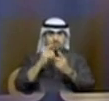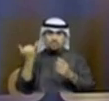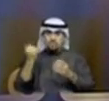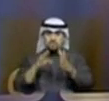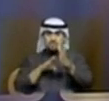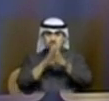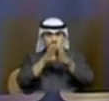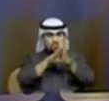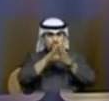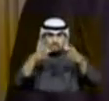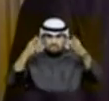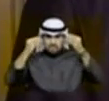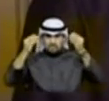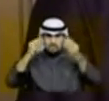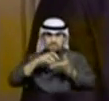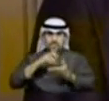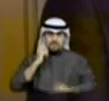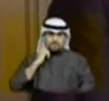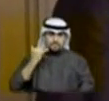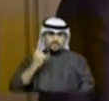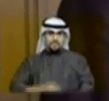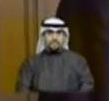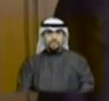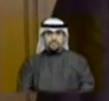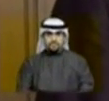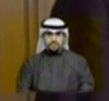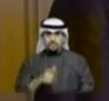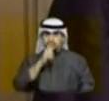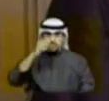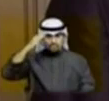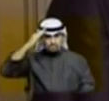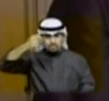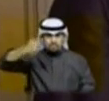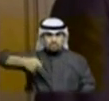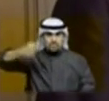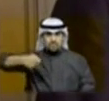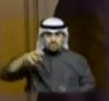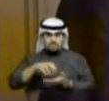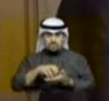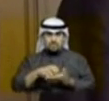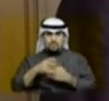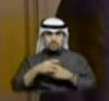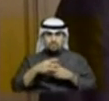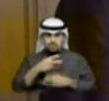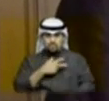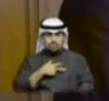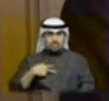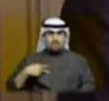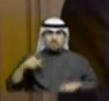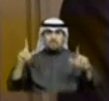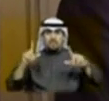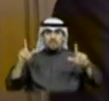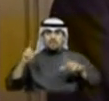الثقافية العربية إلى الأمام إن شاء الله. نشكر الكويت دولة وشعب ووزارة إعلام